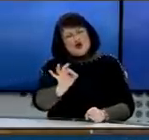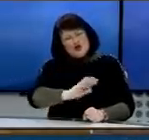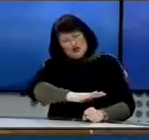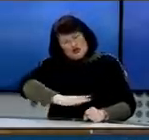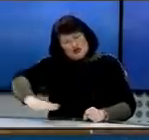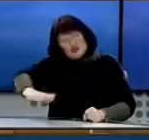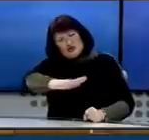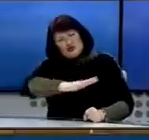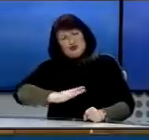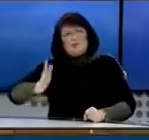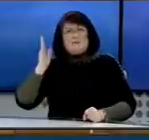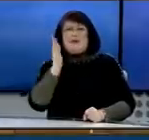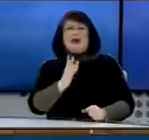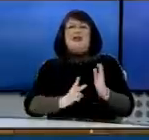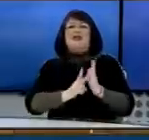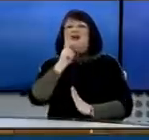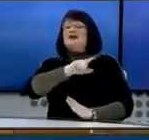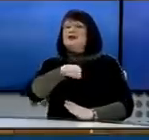Από